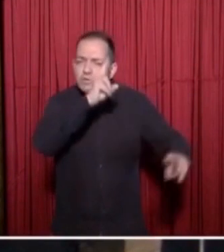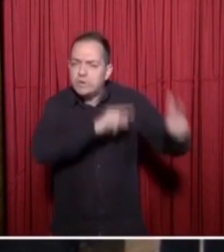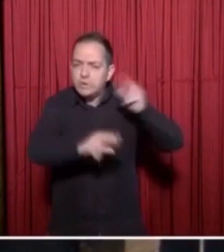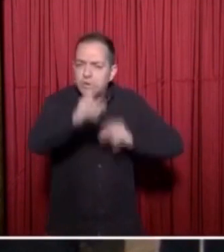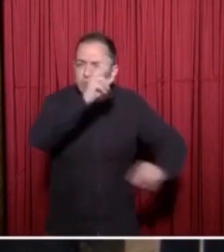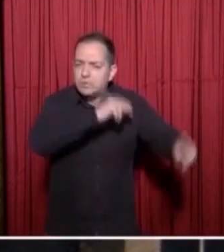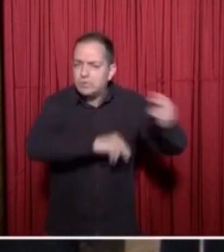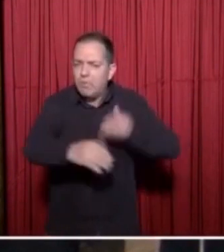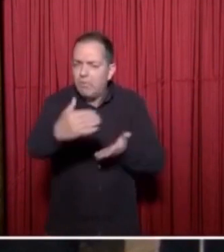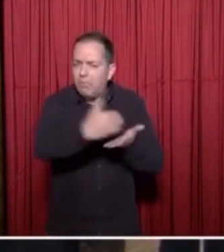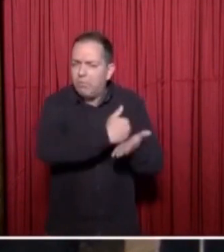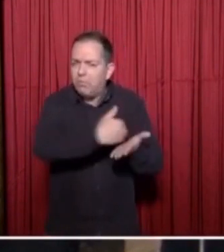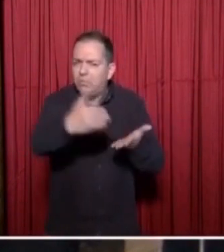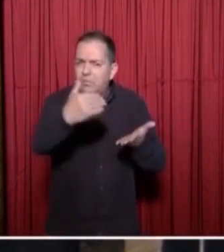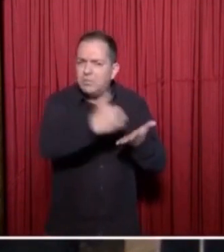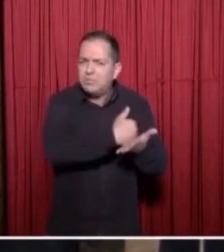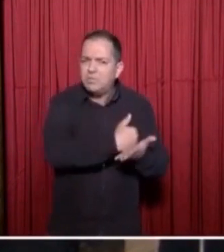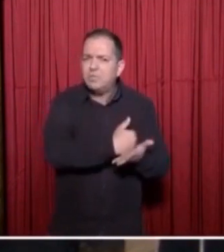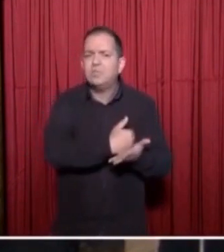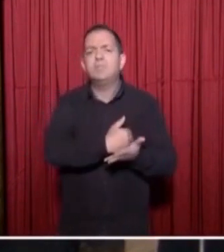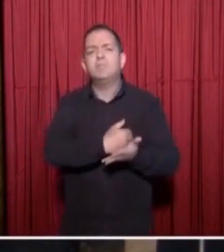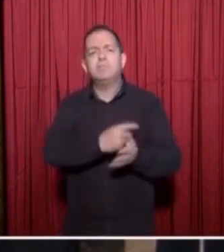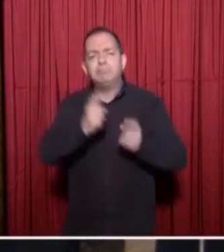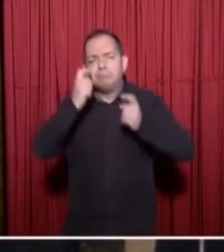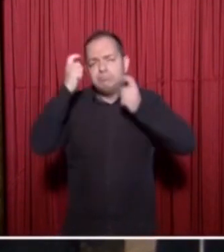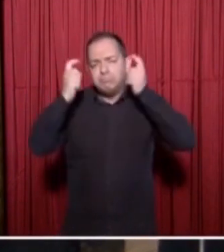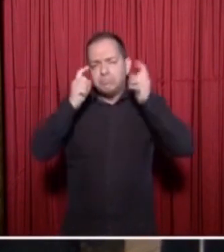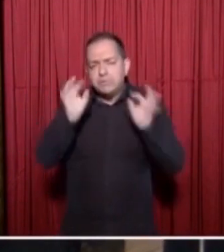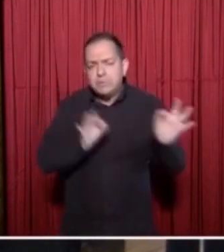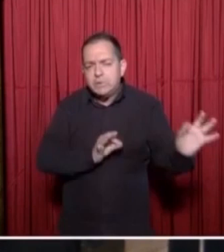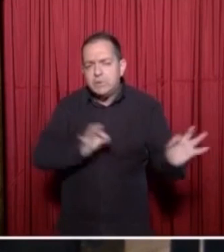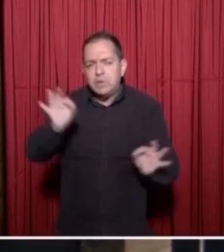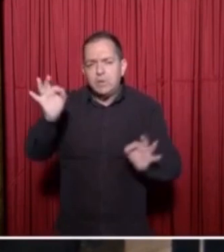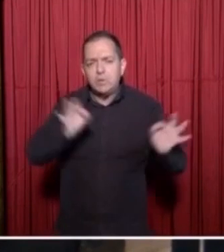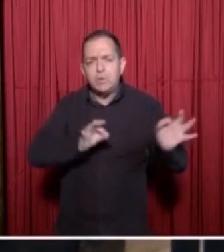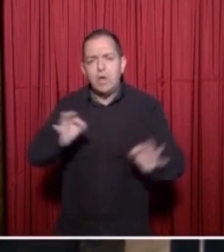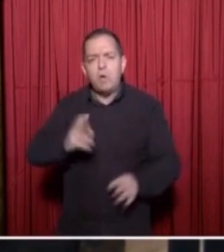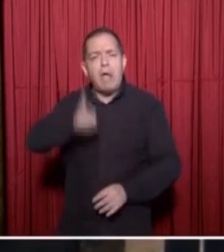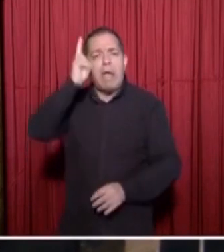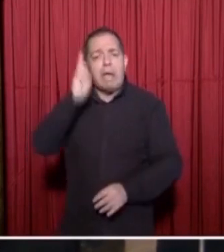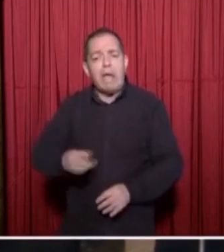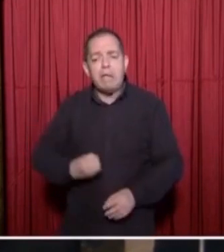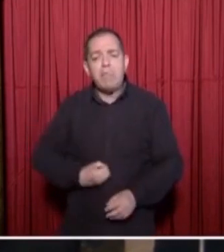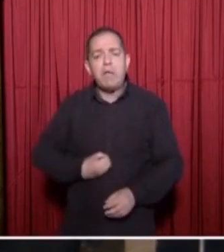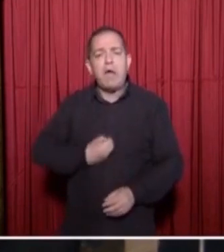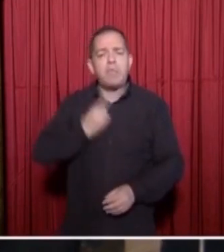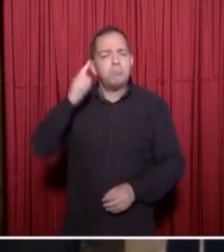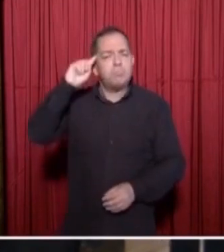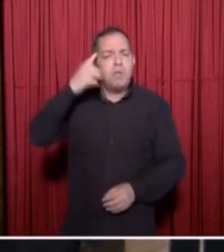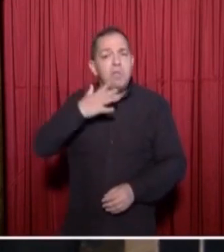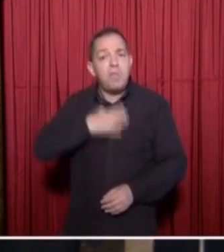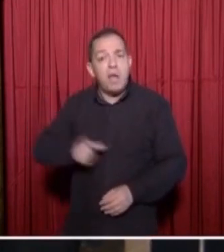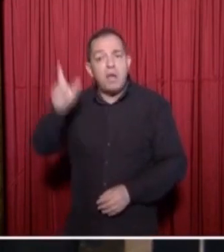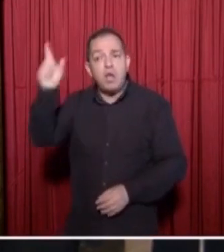των ανώτων και γνώμηση να θρίζεται κάποιο τρόπο.